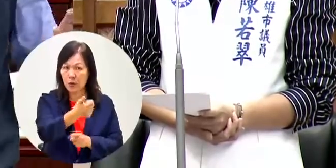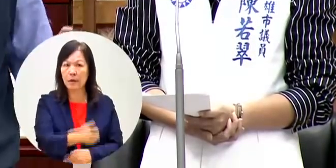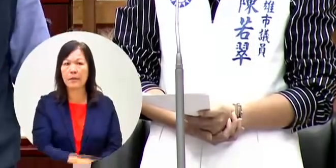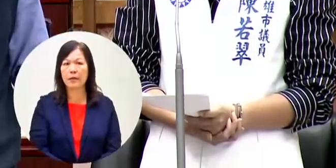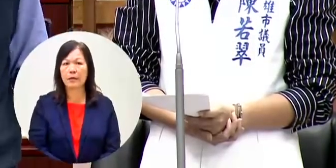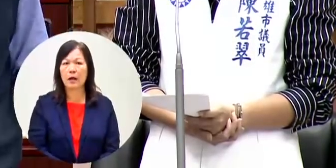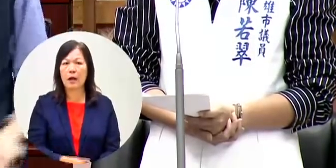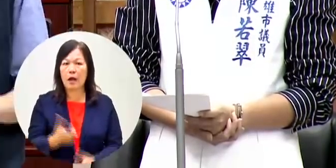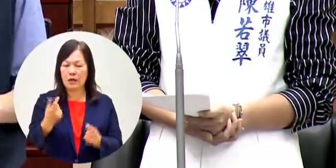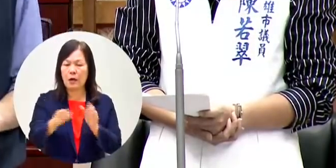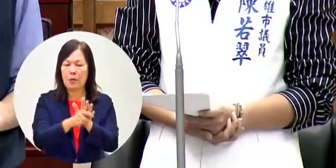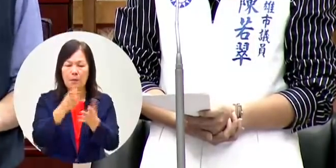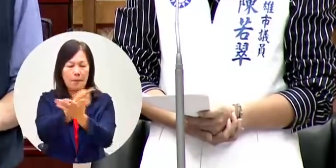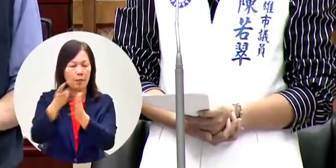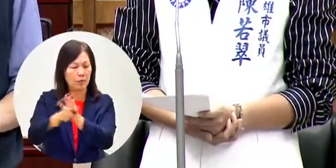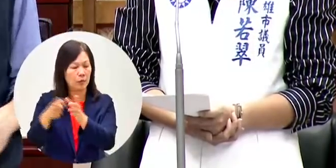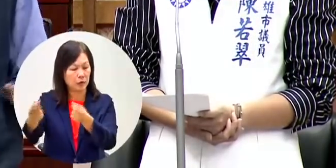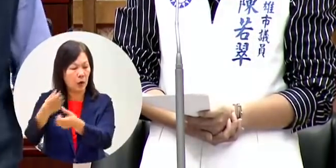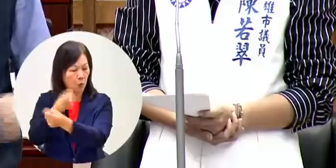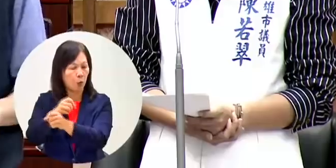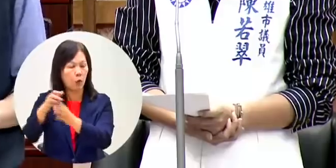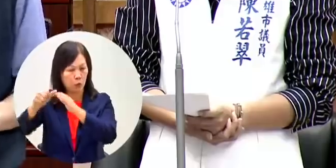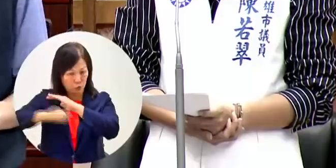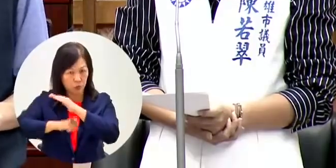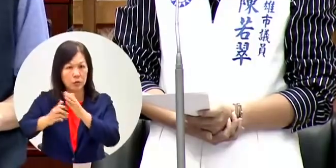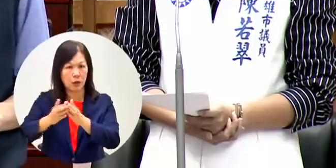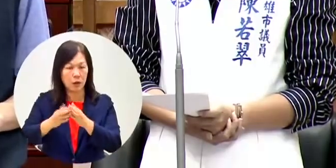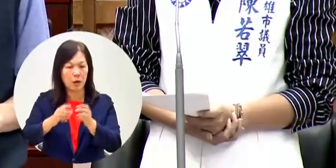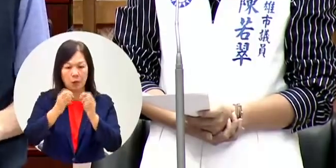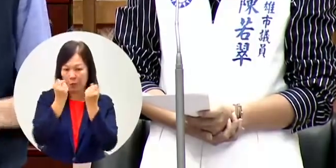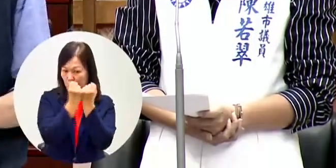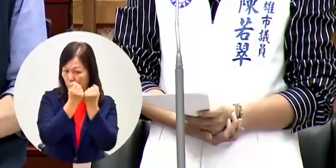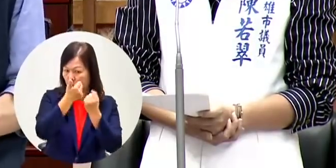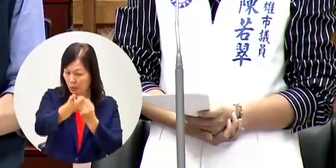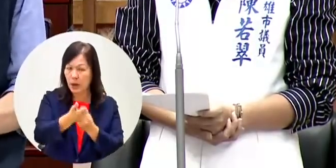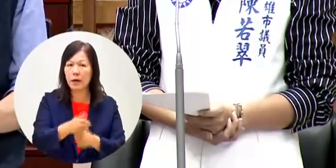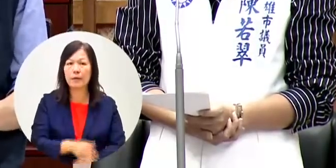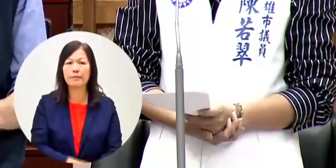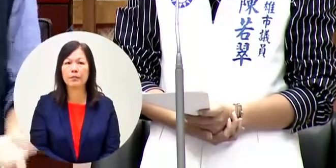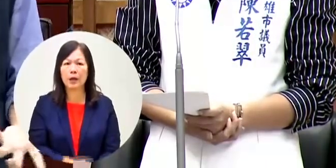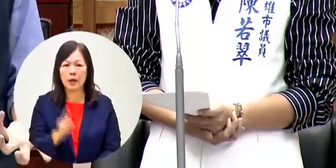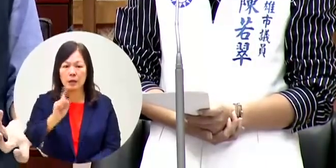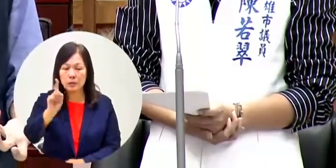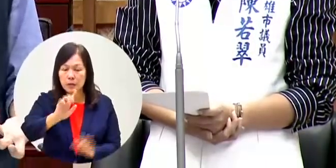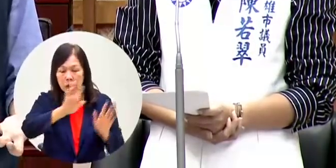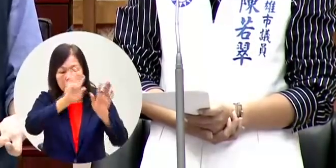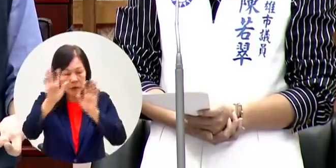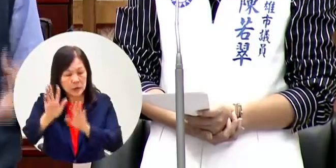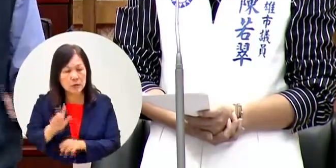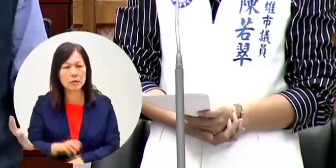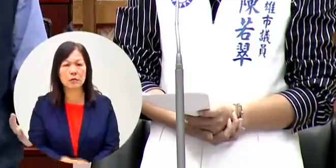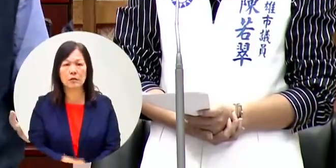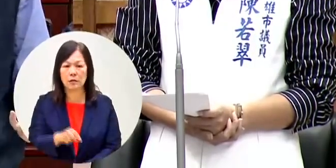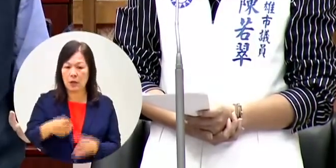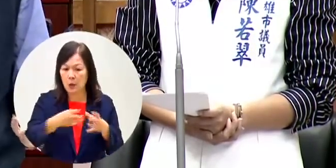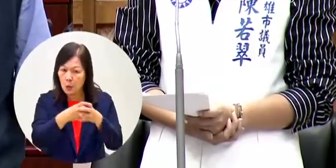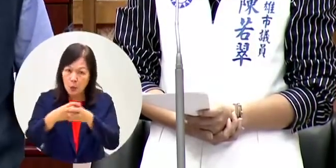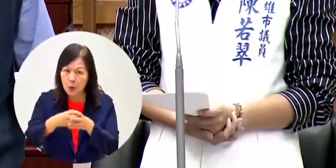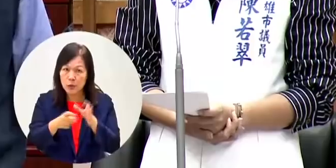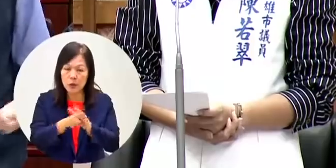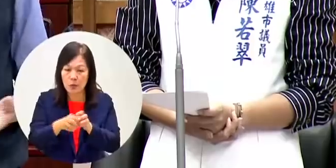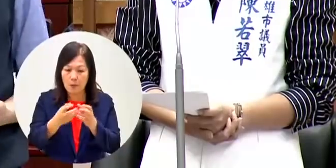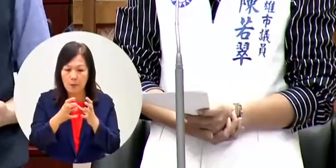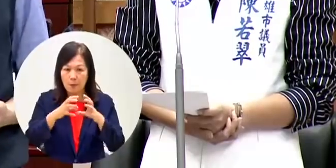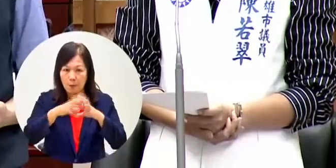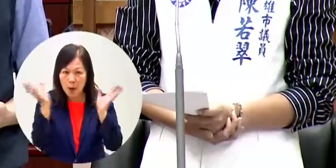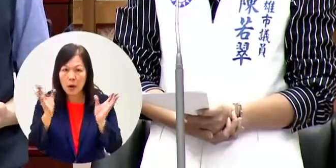他素质是非常好的。什么状态之下，这样子一个团队会散掉，会乱来，就是